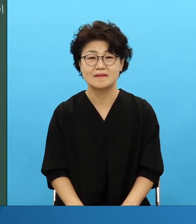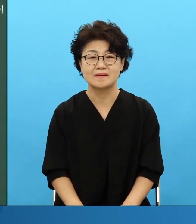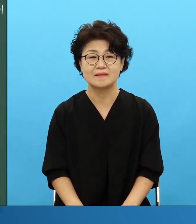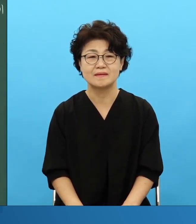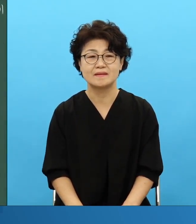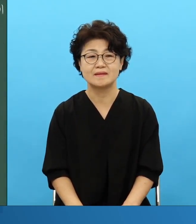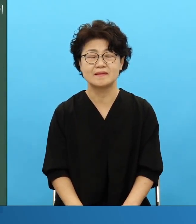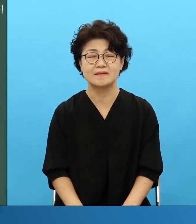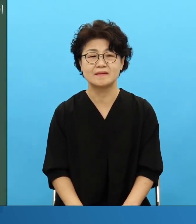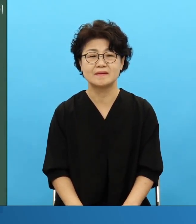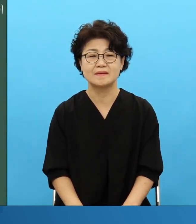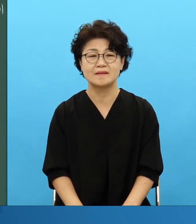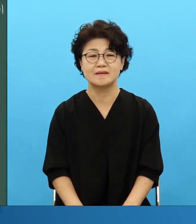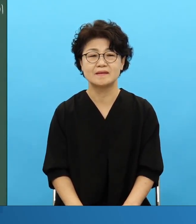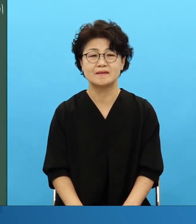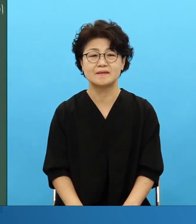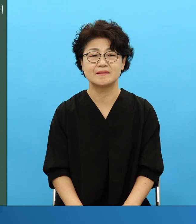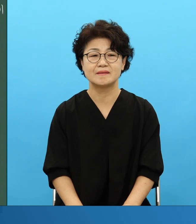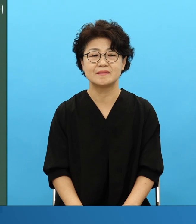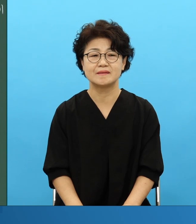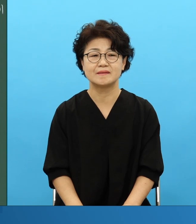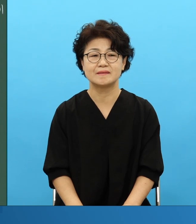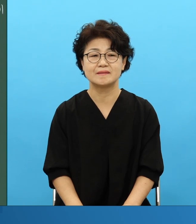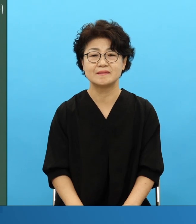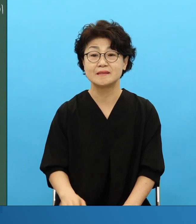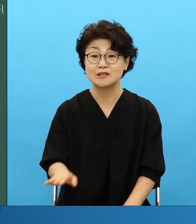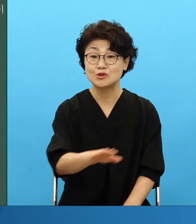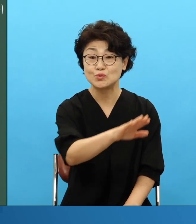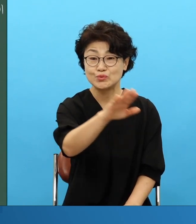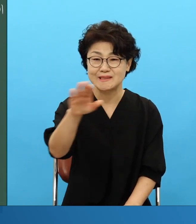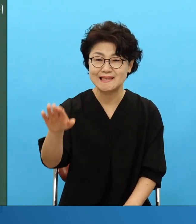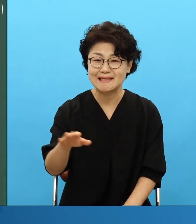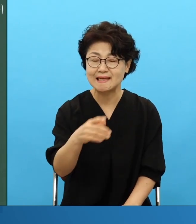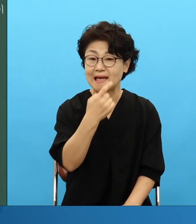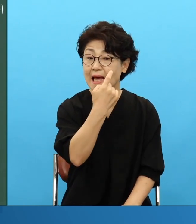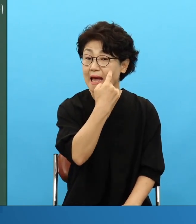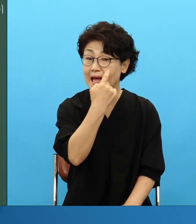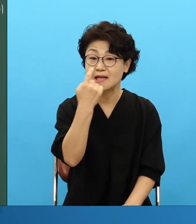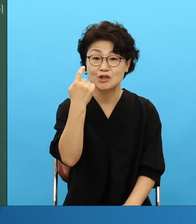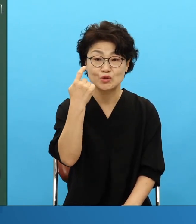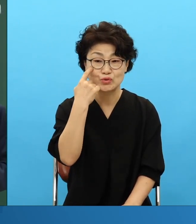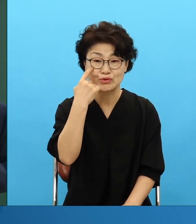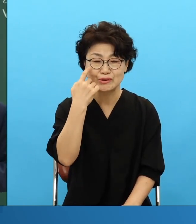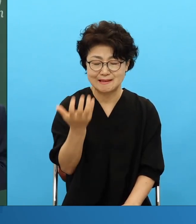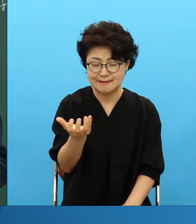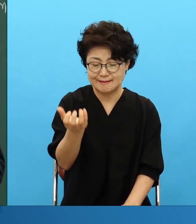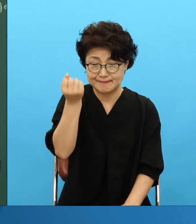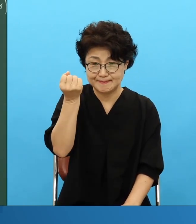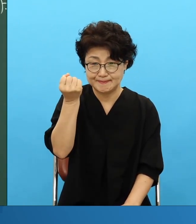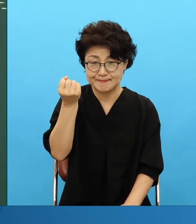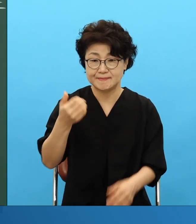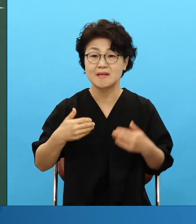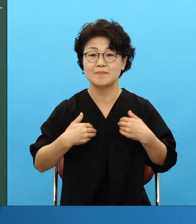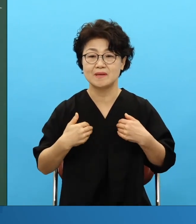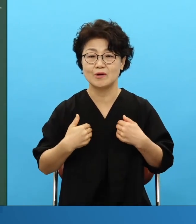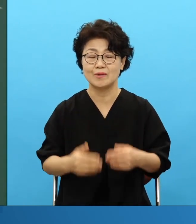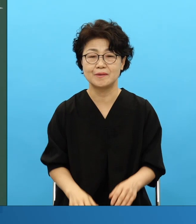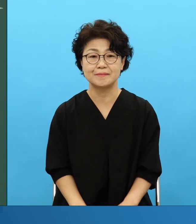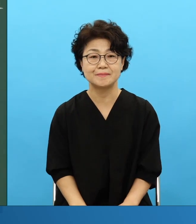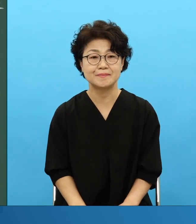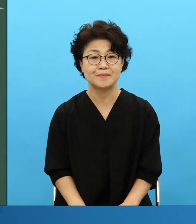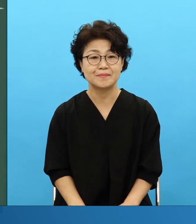먼저 우리가 가지고 있는 눈이 있어야 됩니다. First, you must have the eyes to see this. 우리가